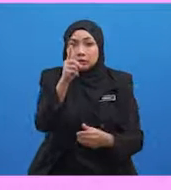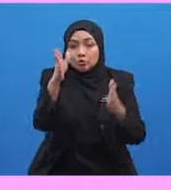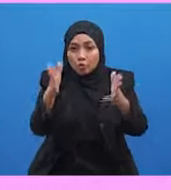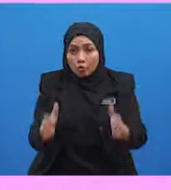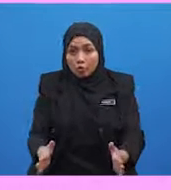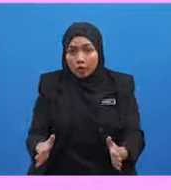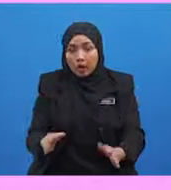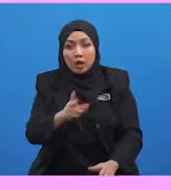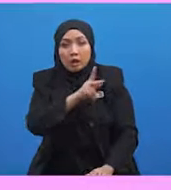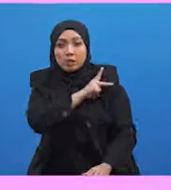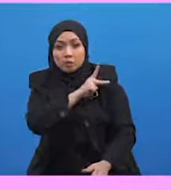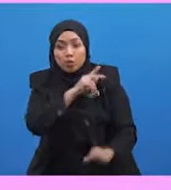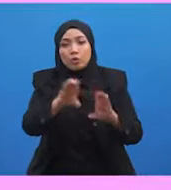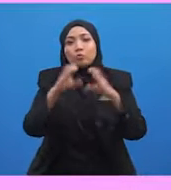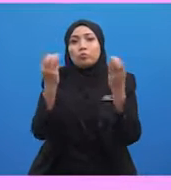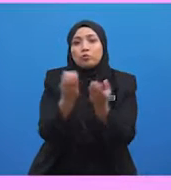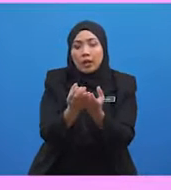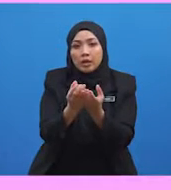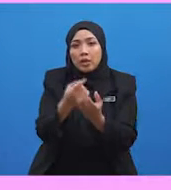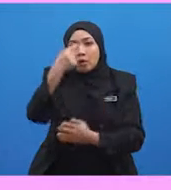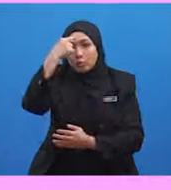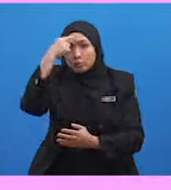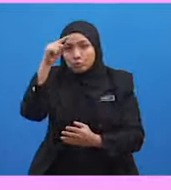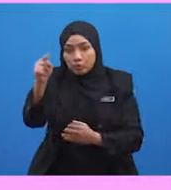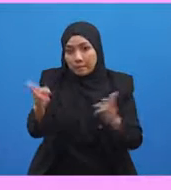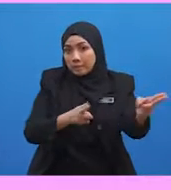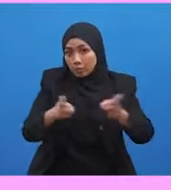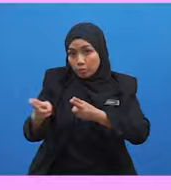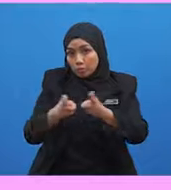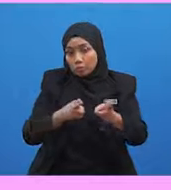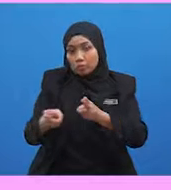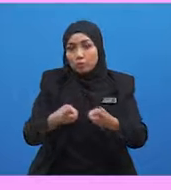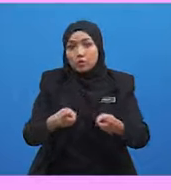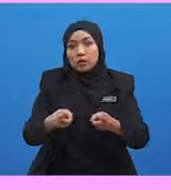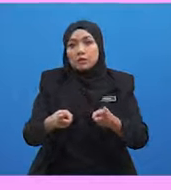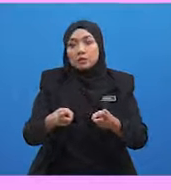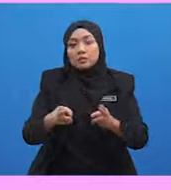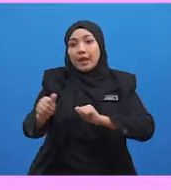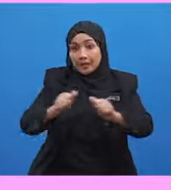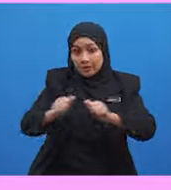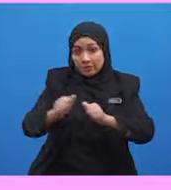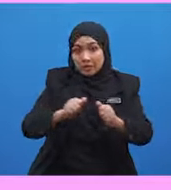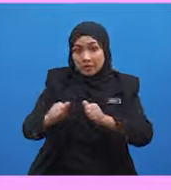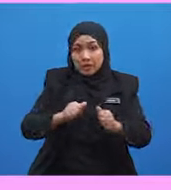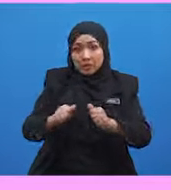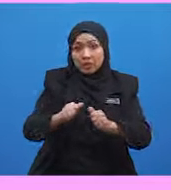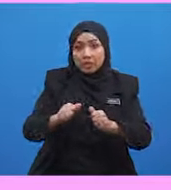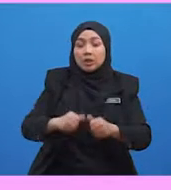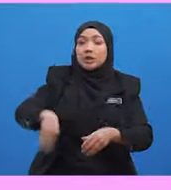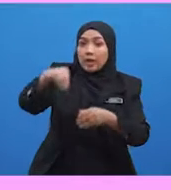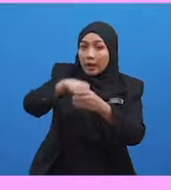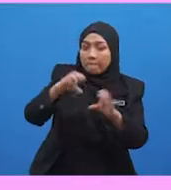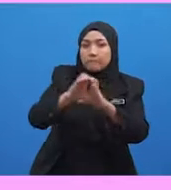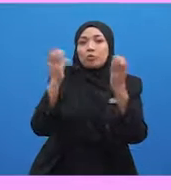pengerusi kumpulan memainkan peranan untuk memastikan perjalanan aktiviti berjalan